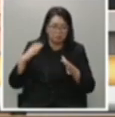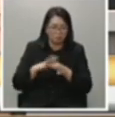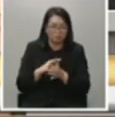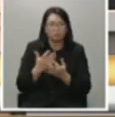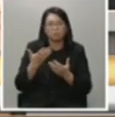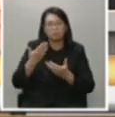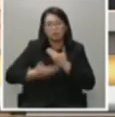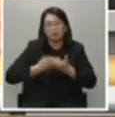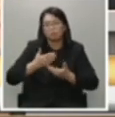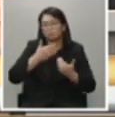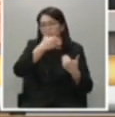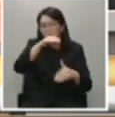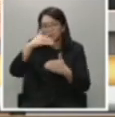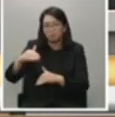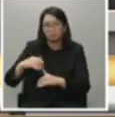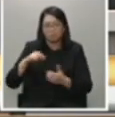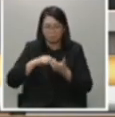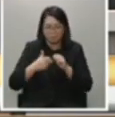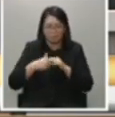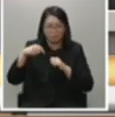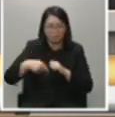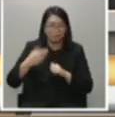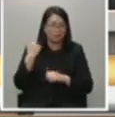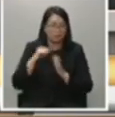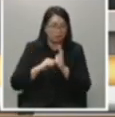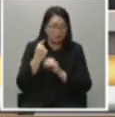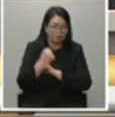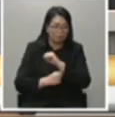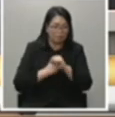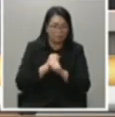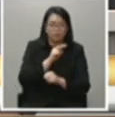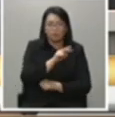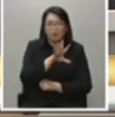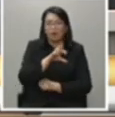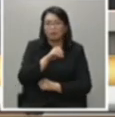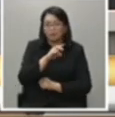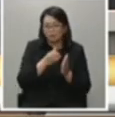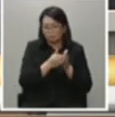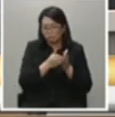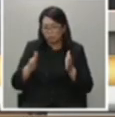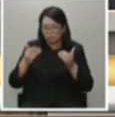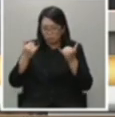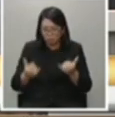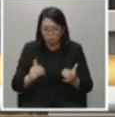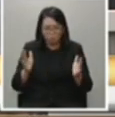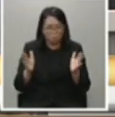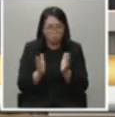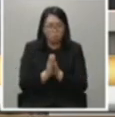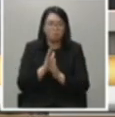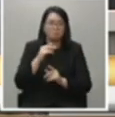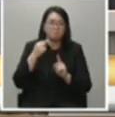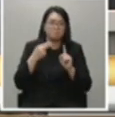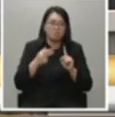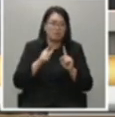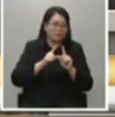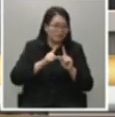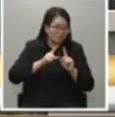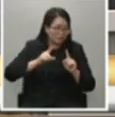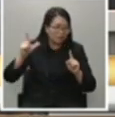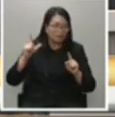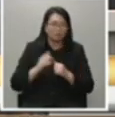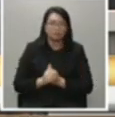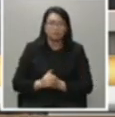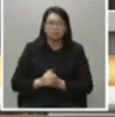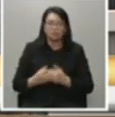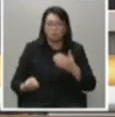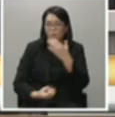ในช่วงรัฐบาลพลเอกประยุทธ์ตั้งแต่ปี2557จนถึงปัจจุบันมีมูลค่านับหมื่นล้านบาท